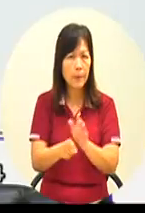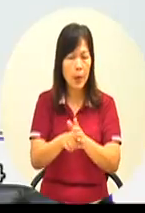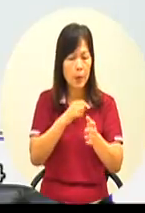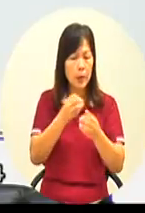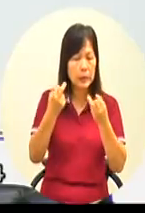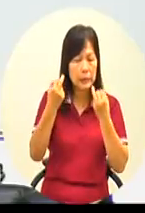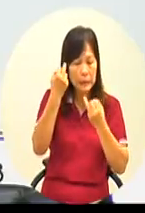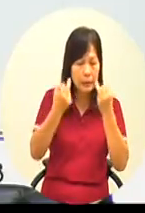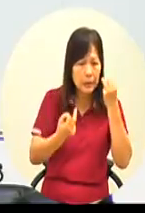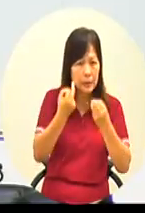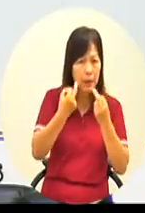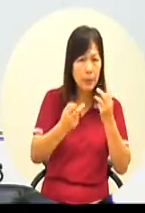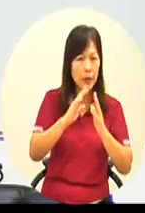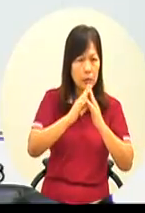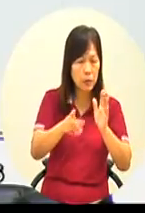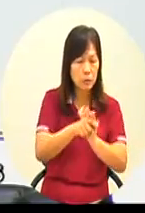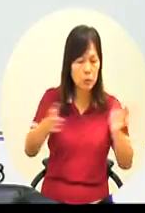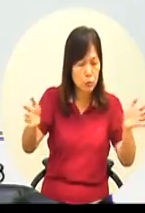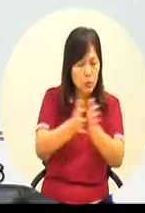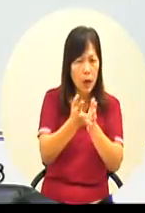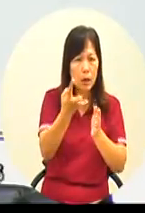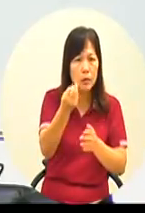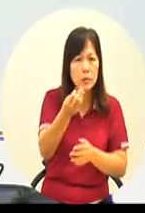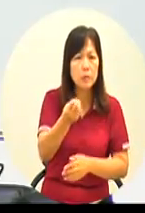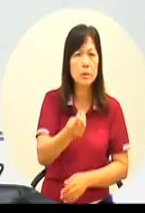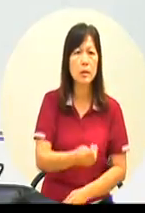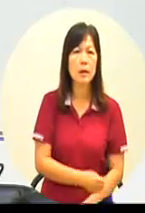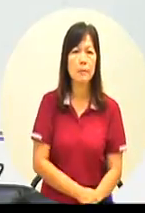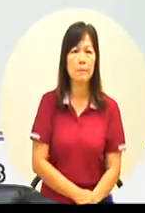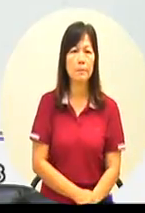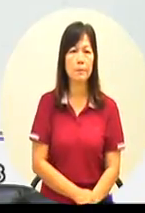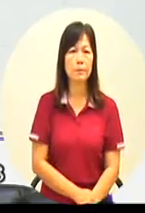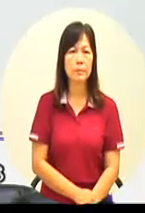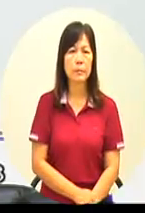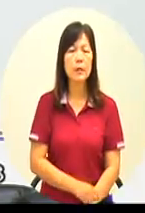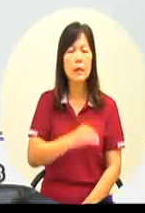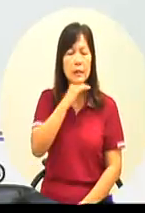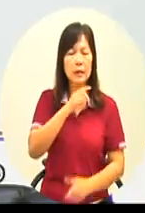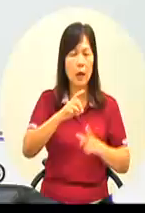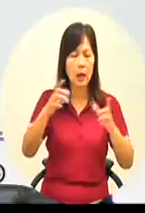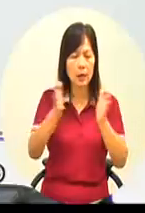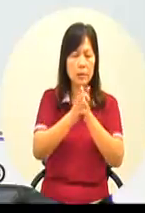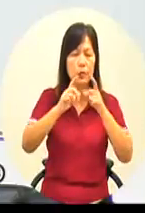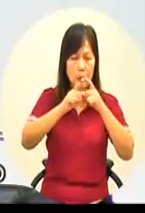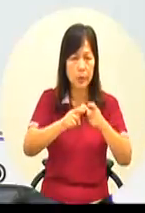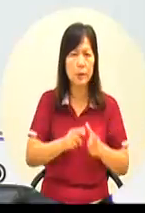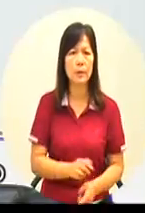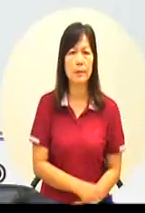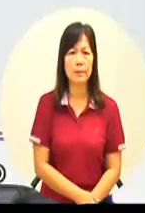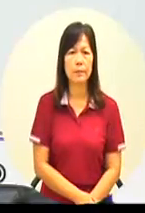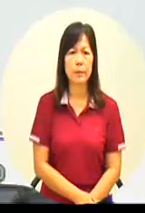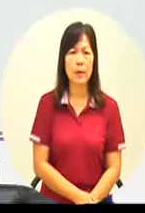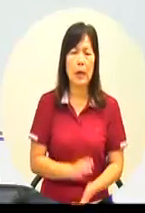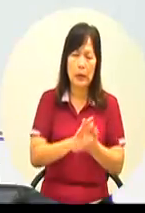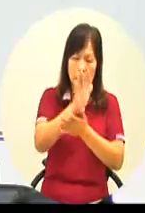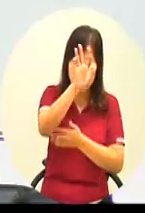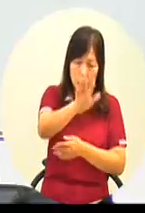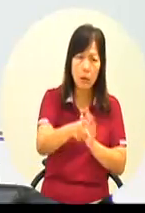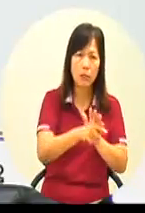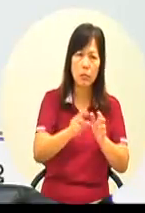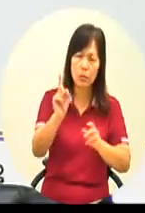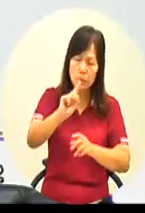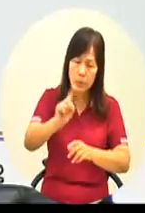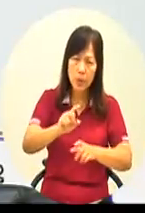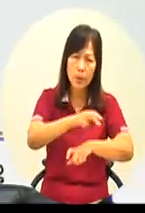市大概有几个？那待会一并请处长回答。我们未来是不是有规